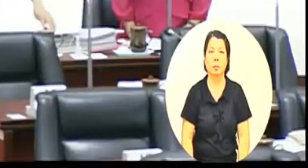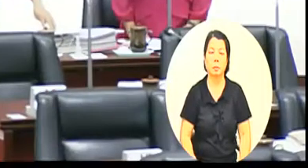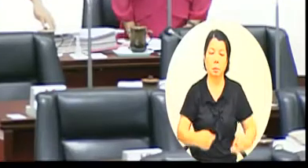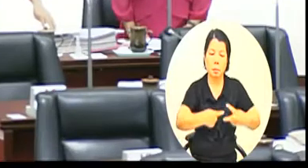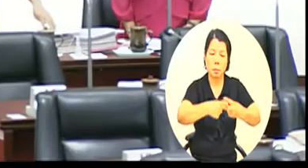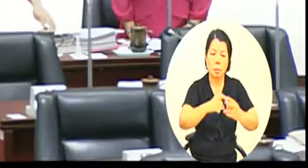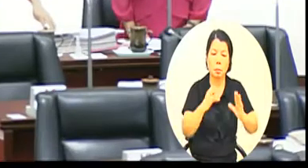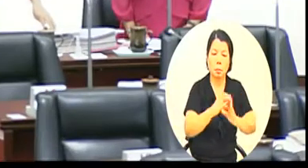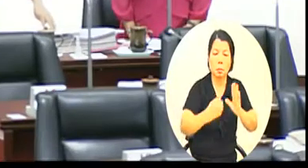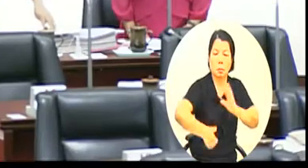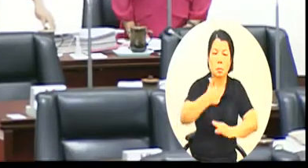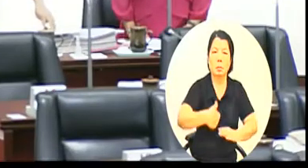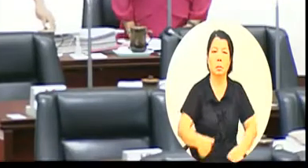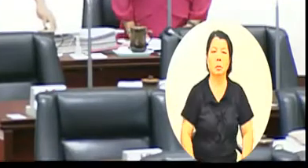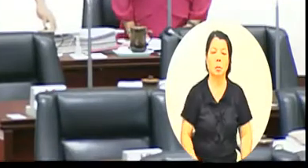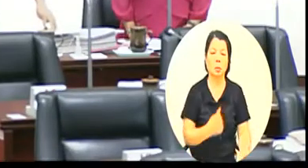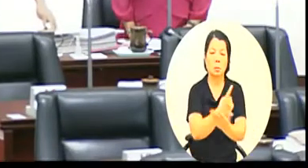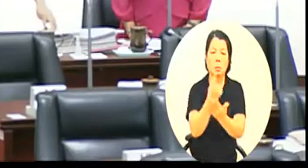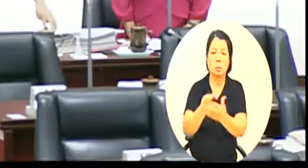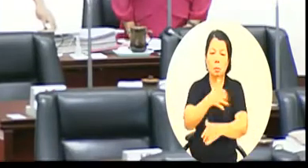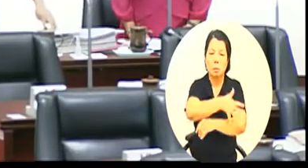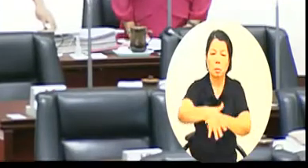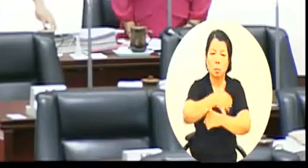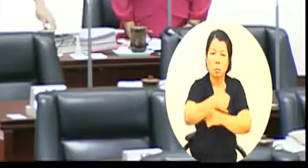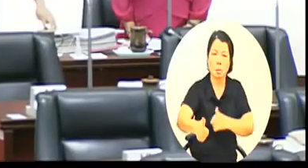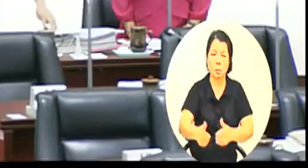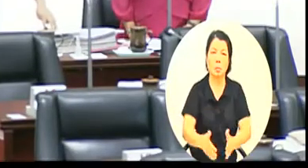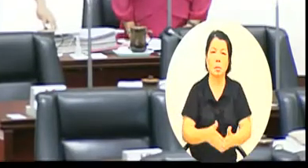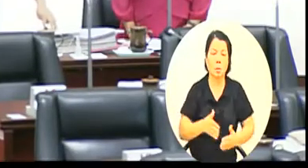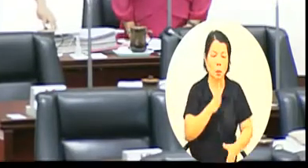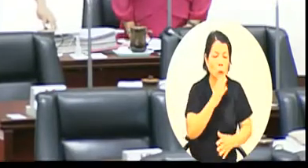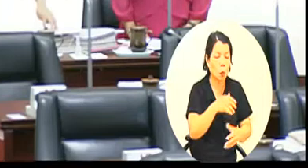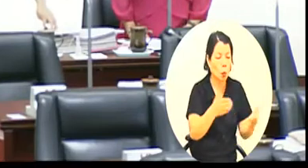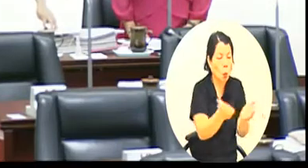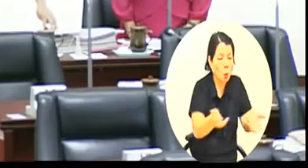长啊，或者是我们各位委员，那建蔽率呢？